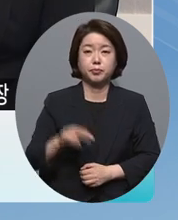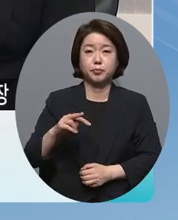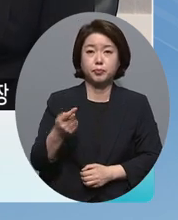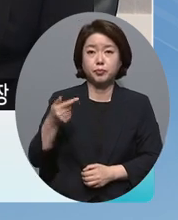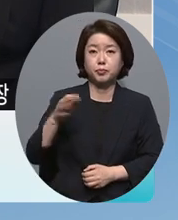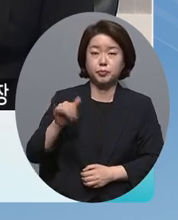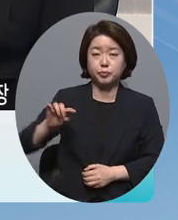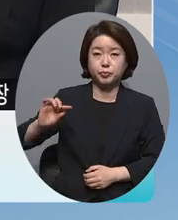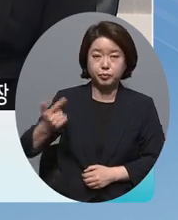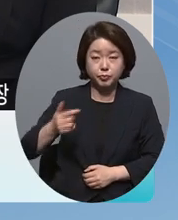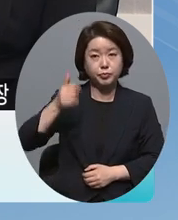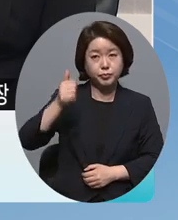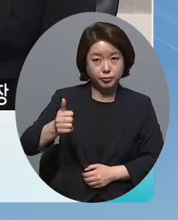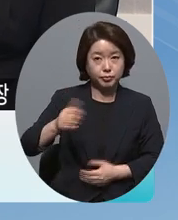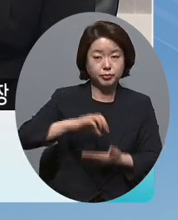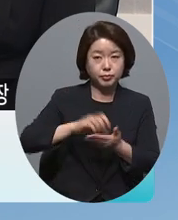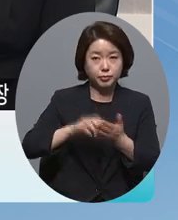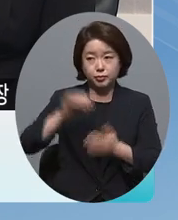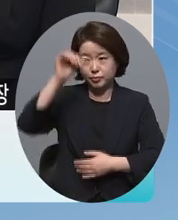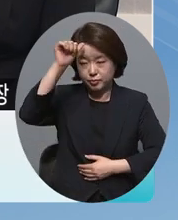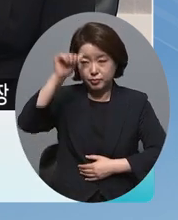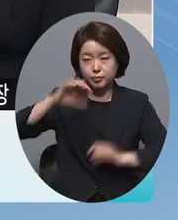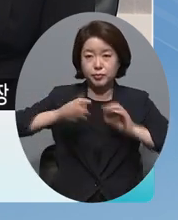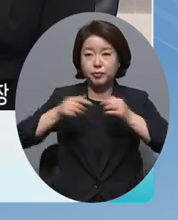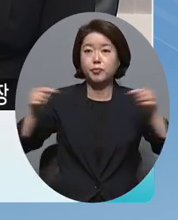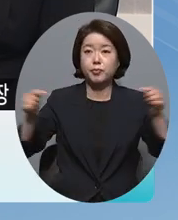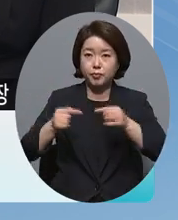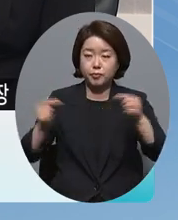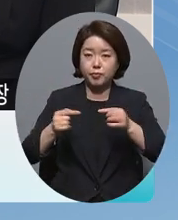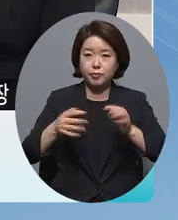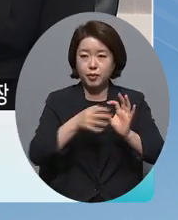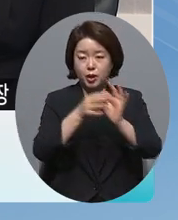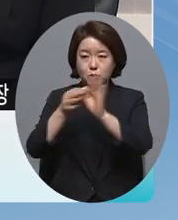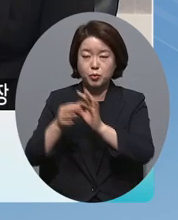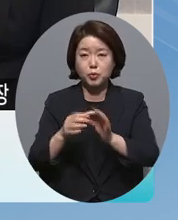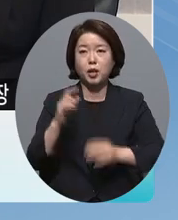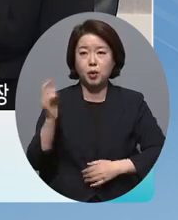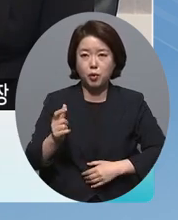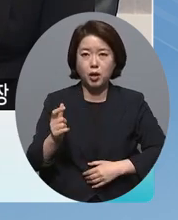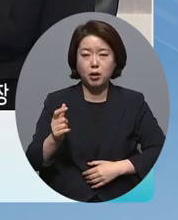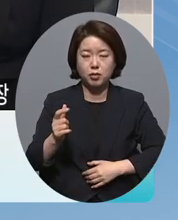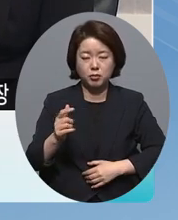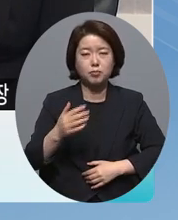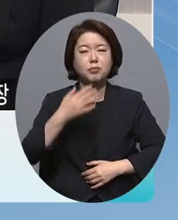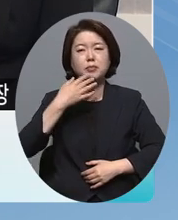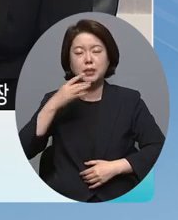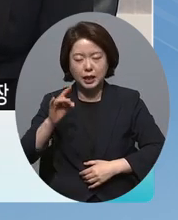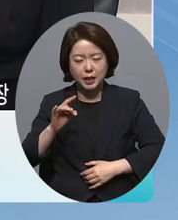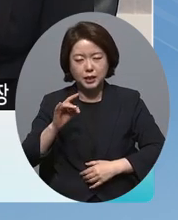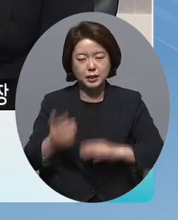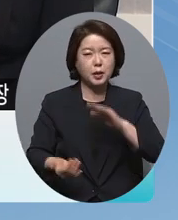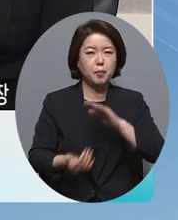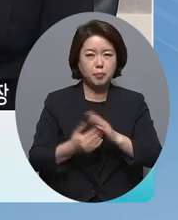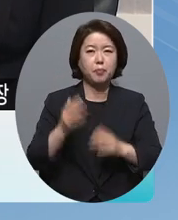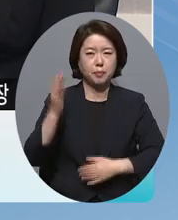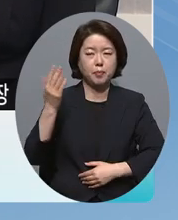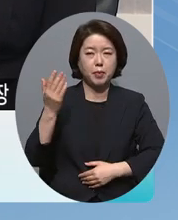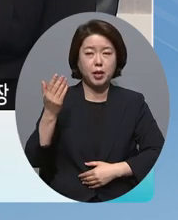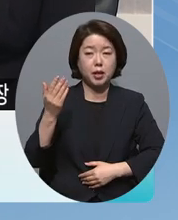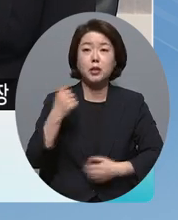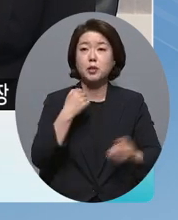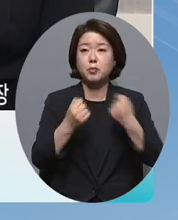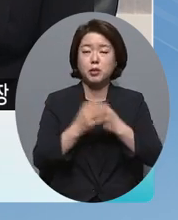도정한 장관 정도면 그런 인도의 외교관계 유대의 강화는 당연히 성사되는 거였는데도 불구하고